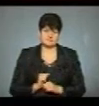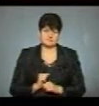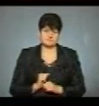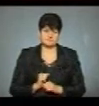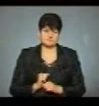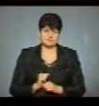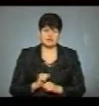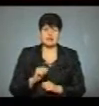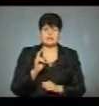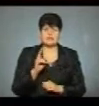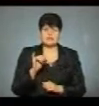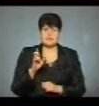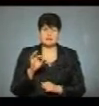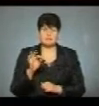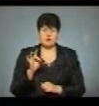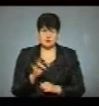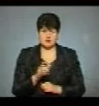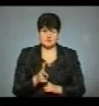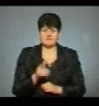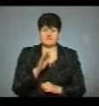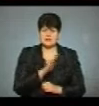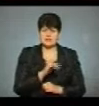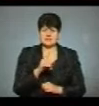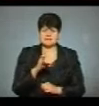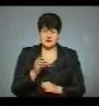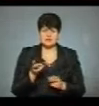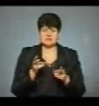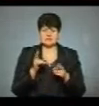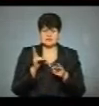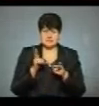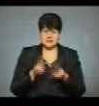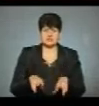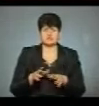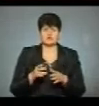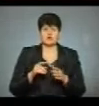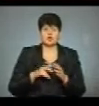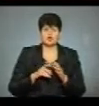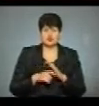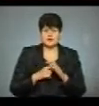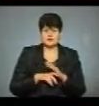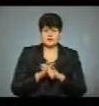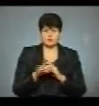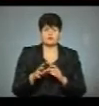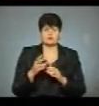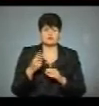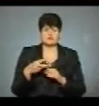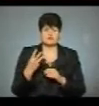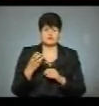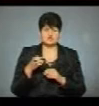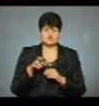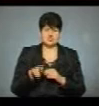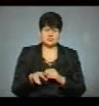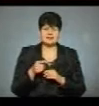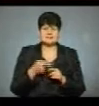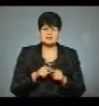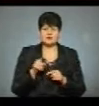Кіборг Віталій Зварич залишив Донецький аеропорт 23 січня 2015 року останнім зі своєю групою. Це один